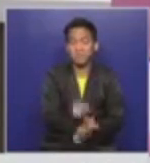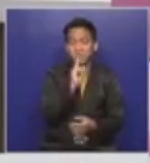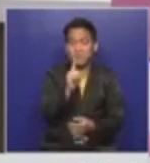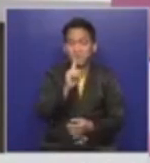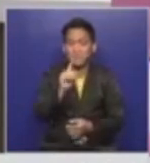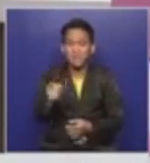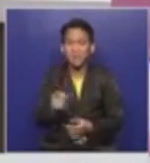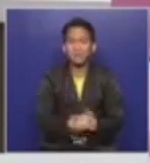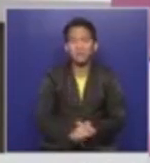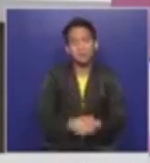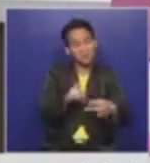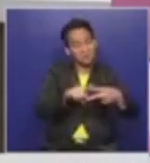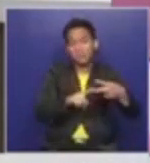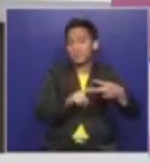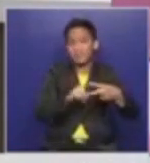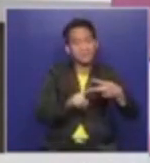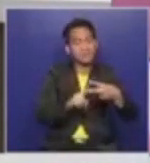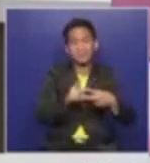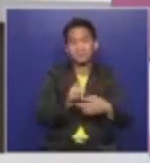หัวข้อที่สองอาจจะถูกฟ้องร้องจากเจ้าของจะตัดสินที่หายไปแล้วกลับมาฟ้องลองใหม่อีกนี่คือความกังวลทั้ง2